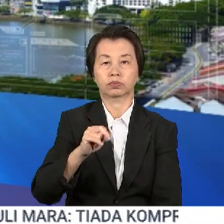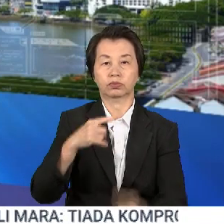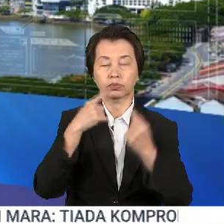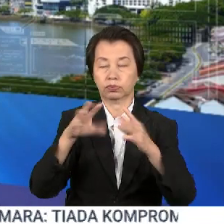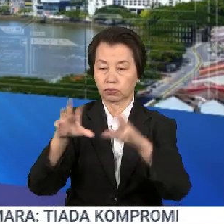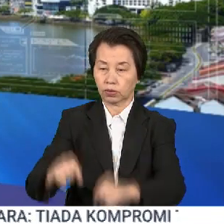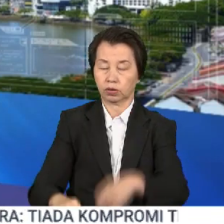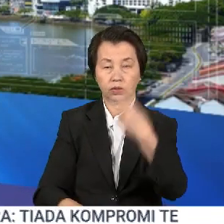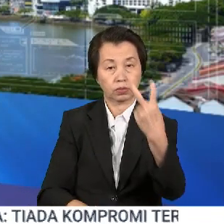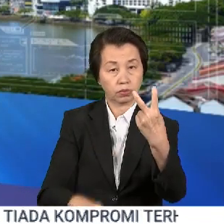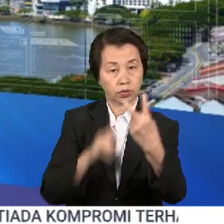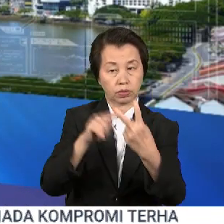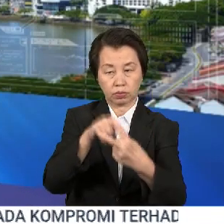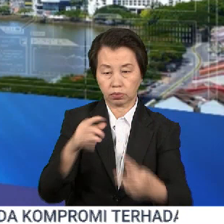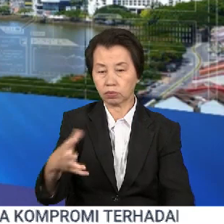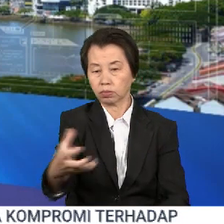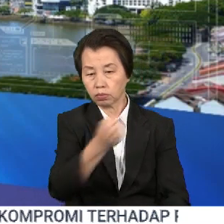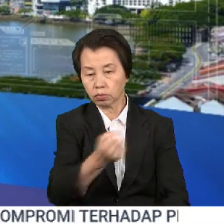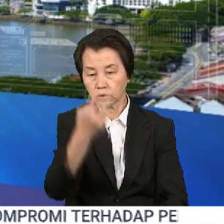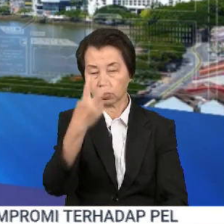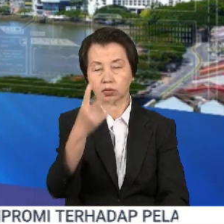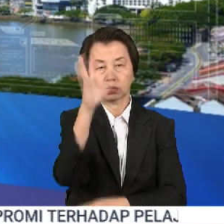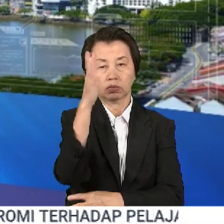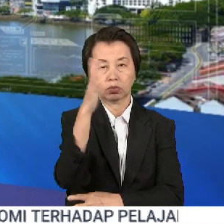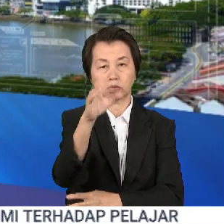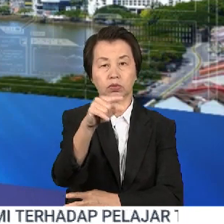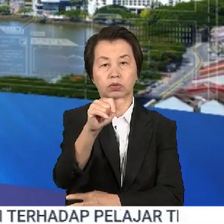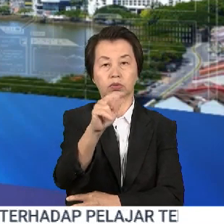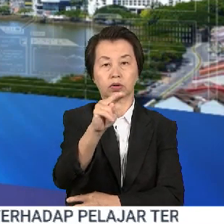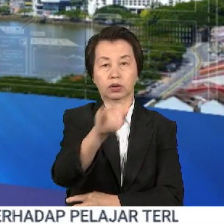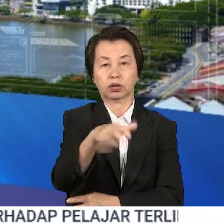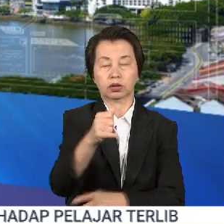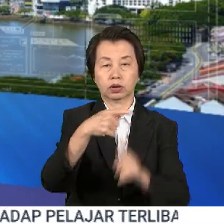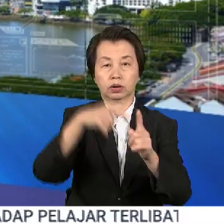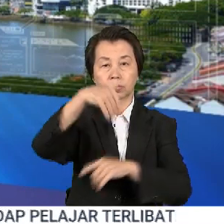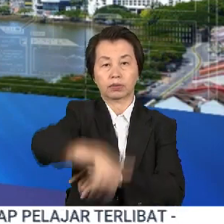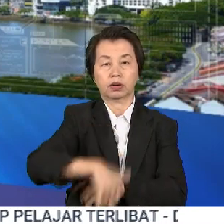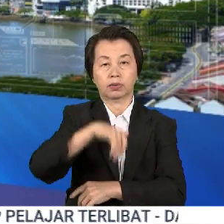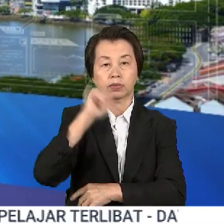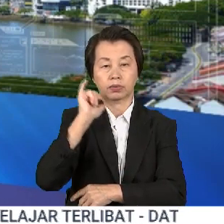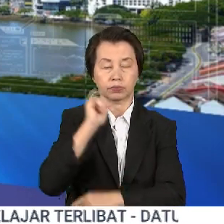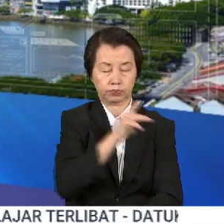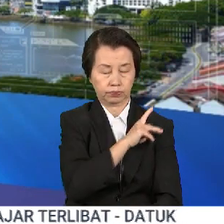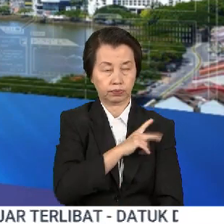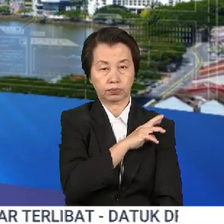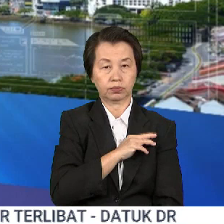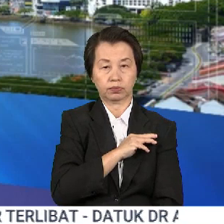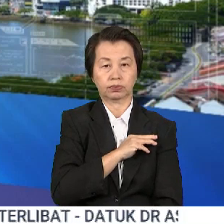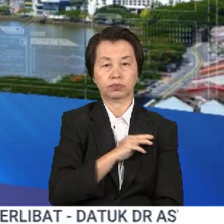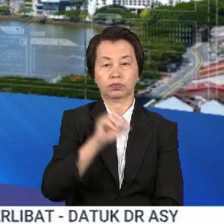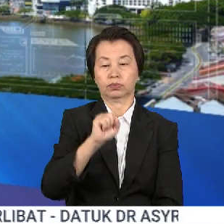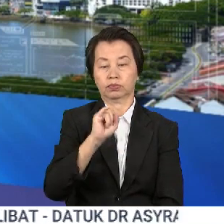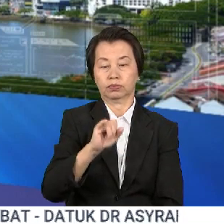dua individu dan merampas dua batang pokok ganja tengah malam semalam. Menurut Ketua Polis Daerah Sibu, Assistant